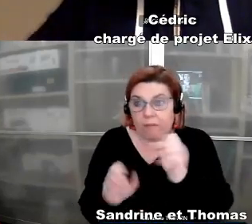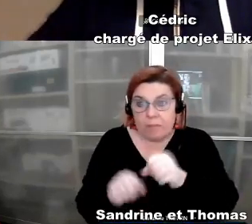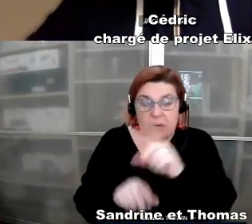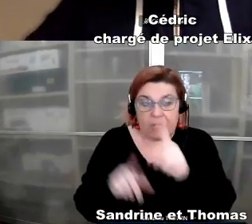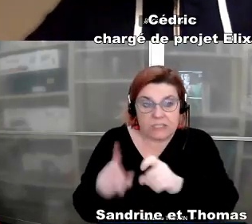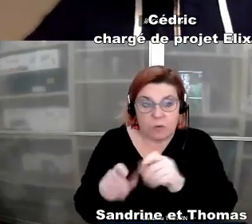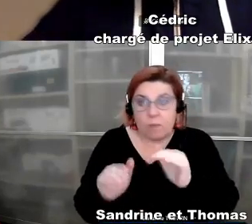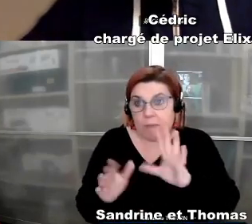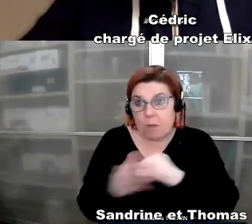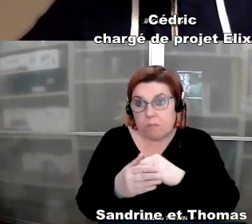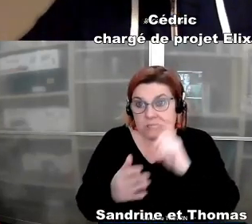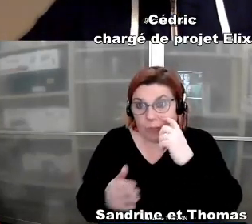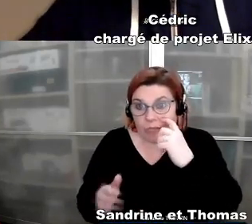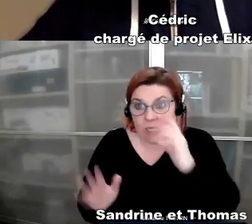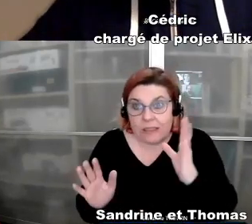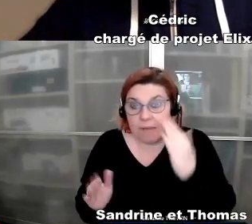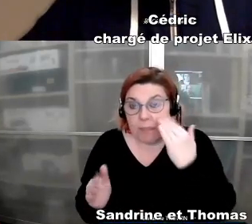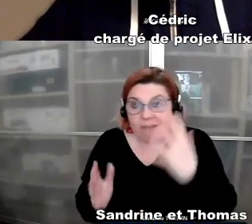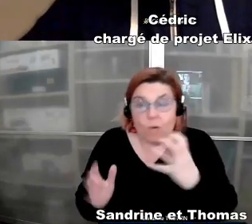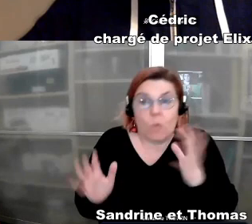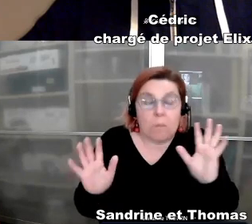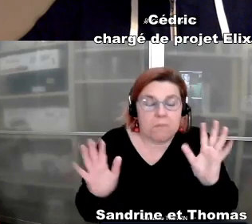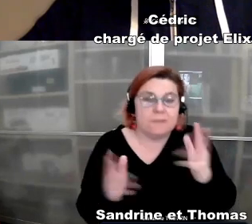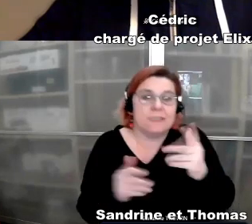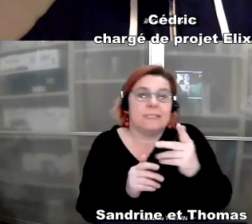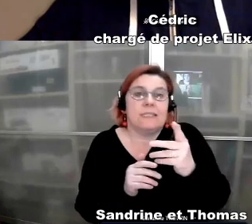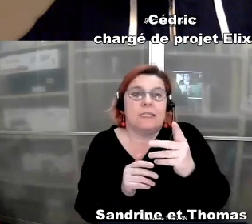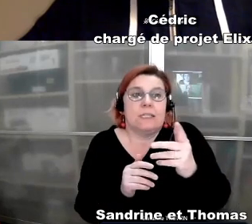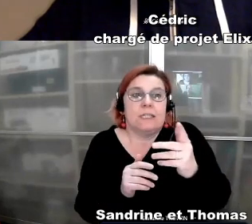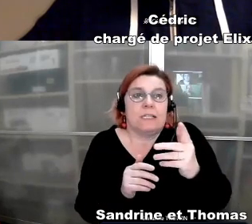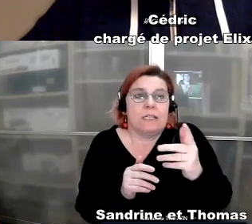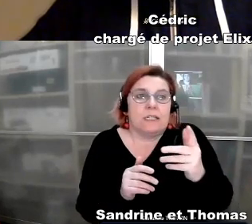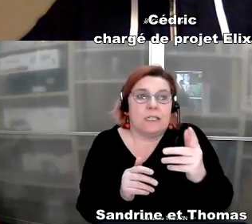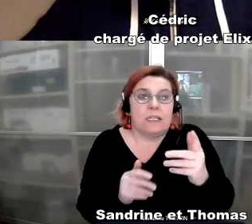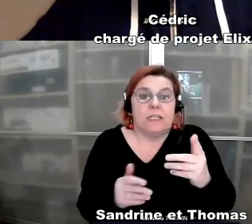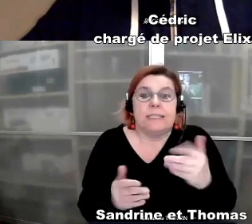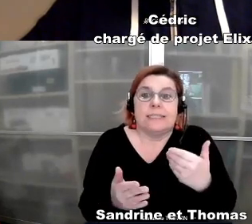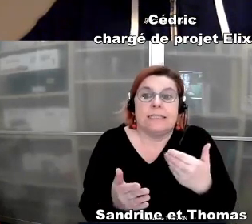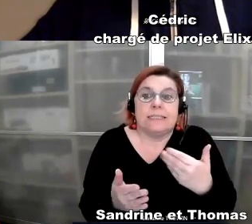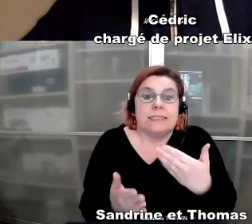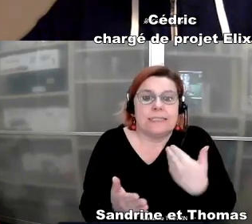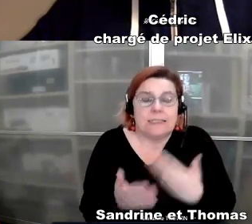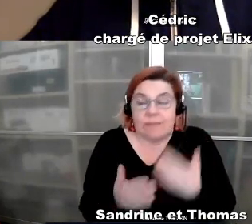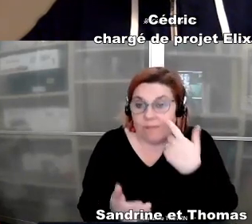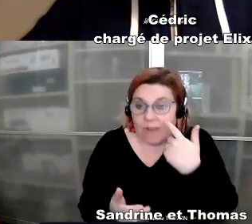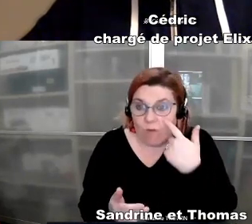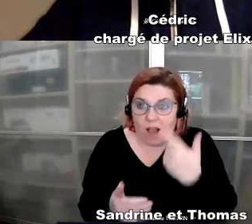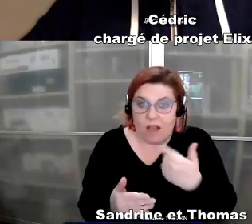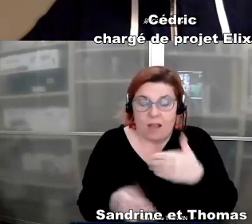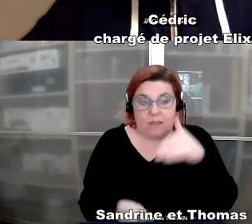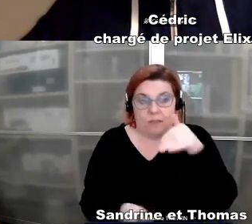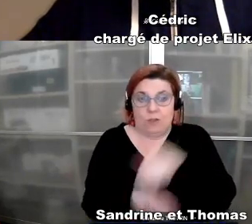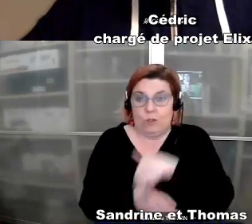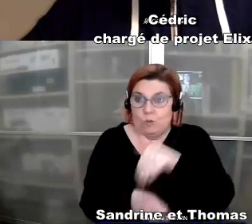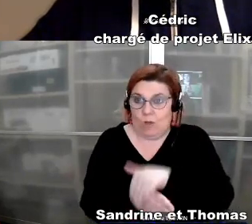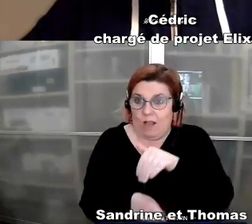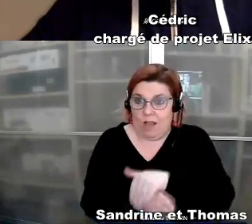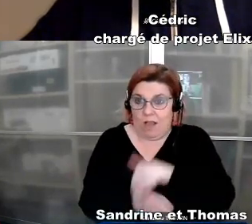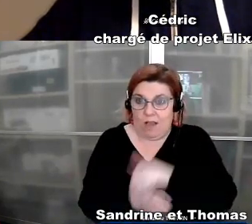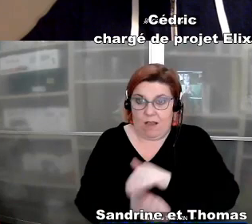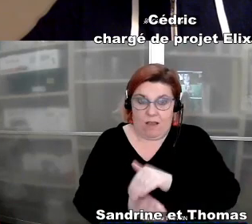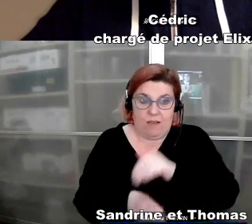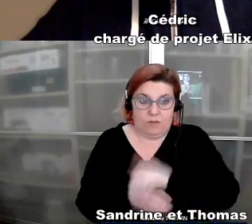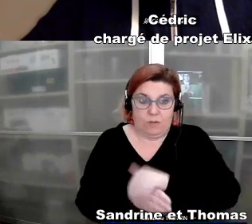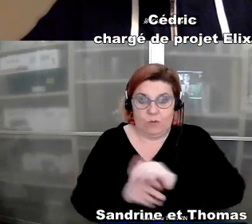pour Sandrine, si vous voulez, pourquoi pas. On va dérouler un petit peu la soirée pour que bah, tout le monde puisse un petit